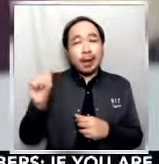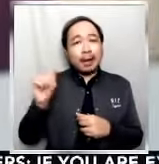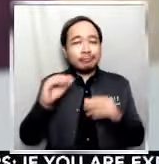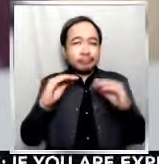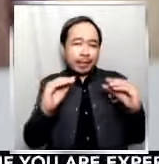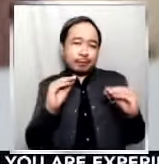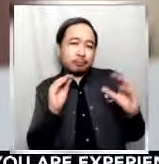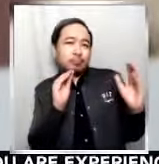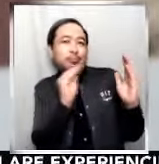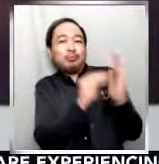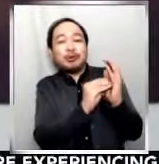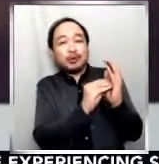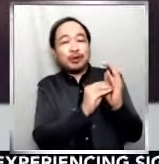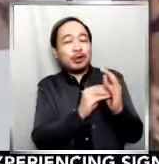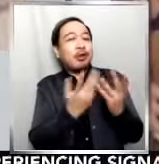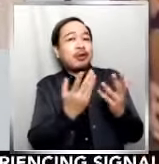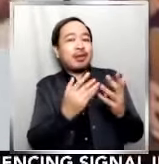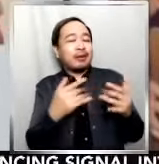noong 2010.